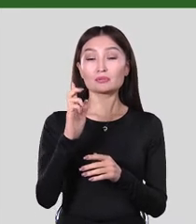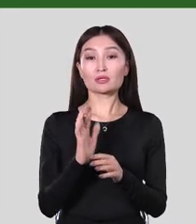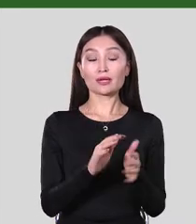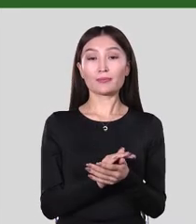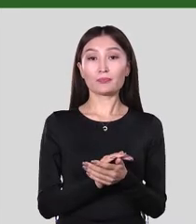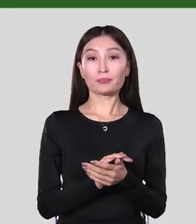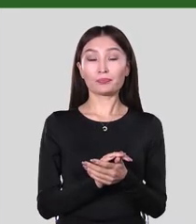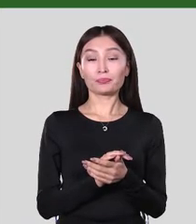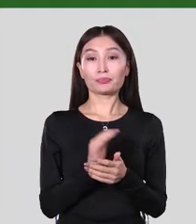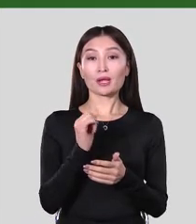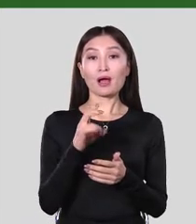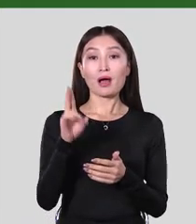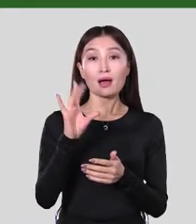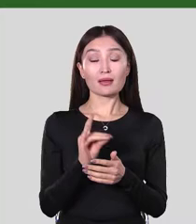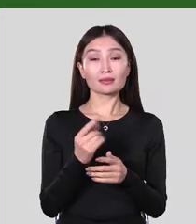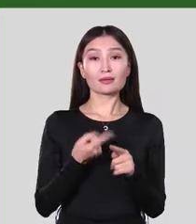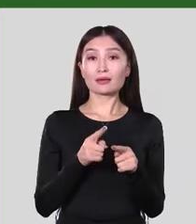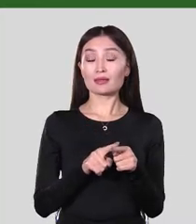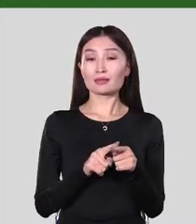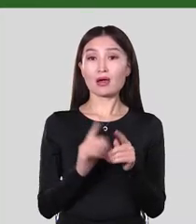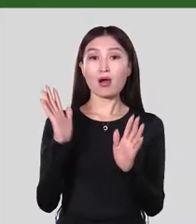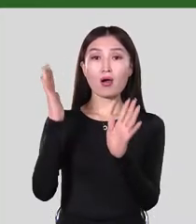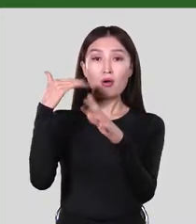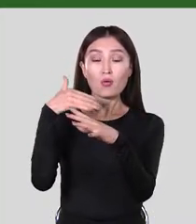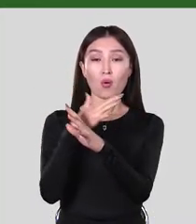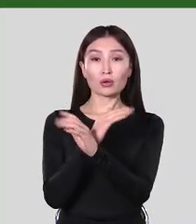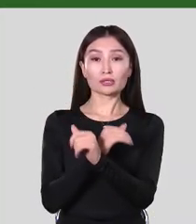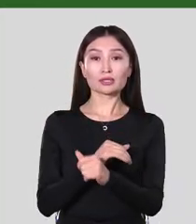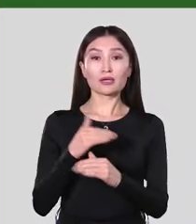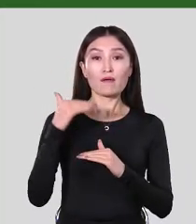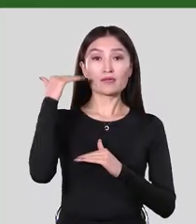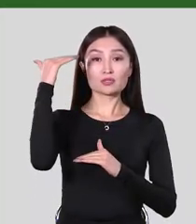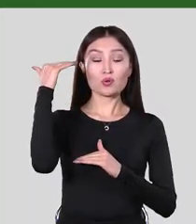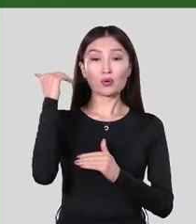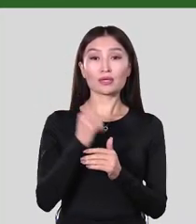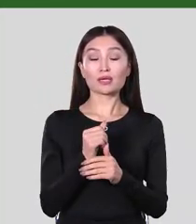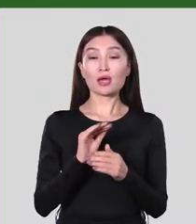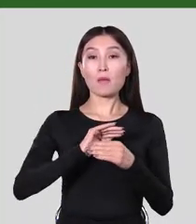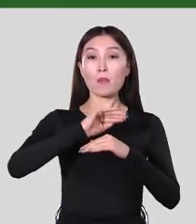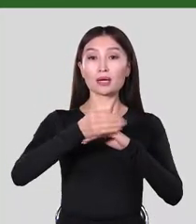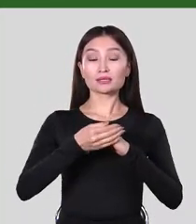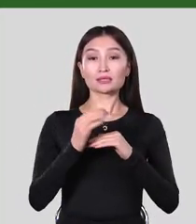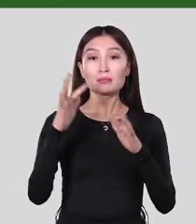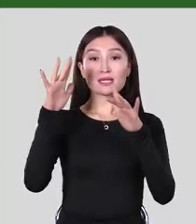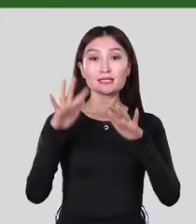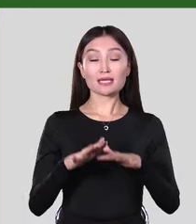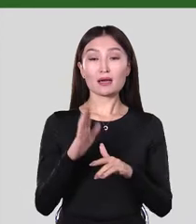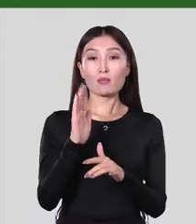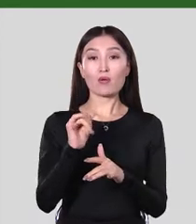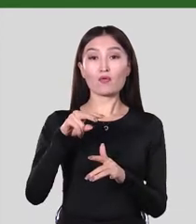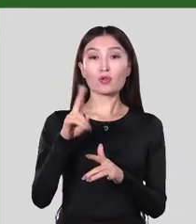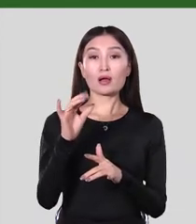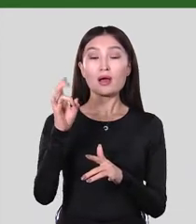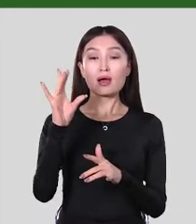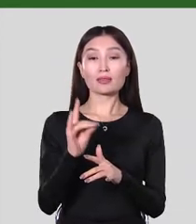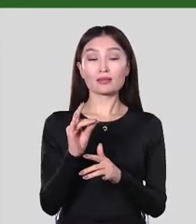земли. Анды – это неприступные горные вершины, высокие, покрытые снегом вулканы,